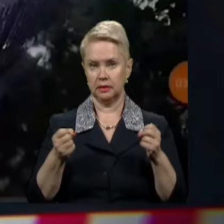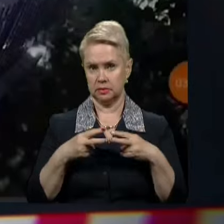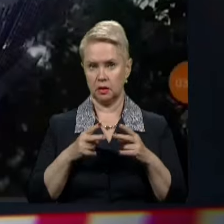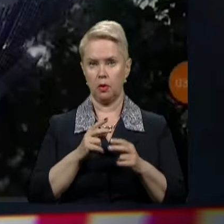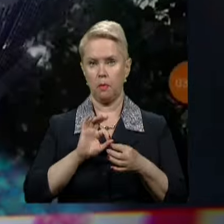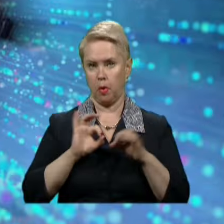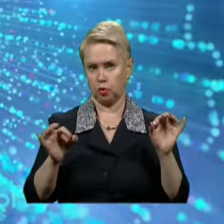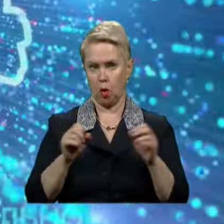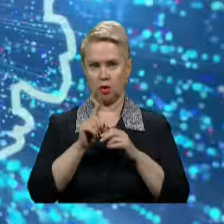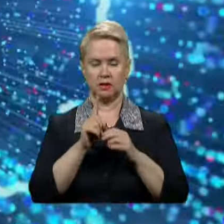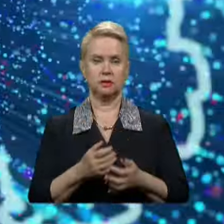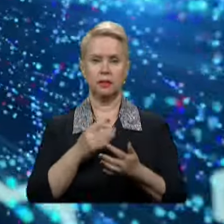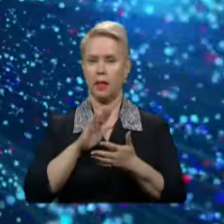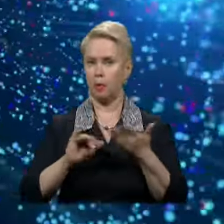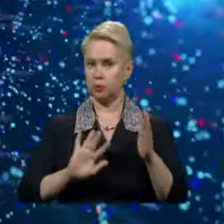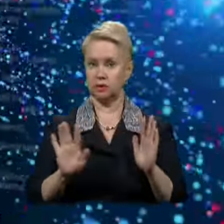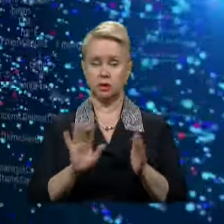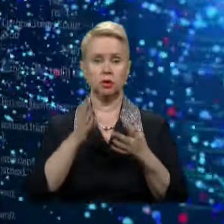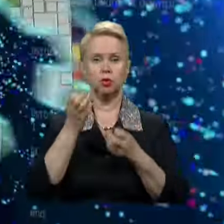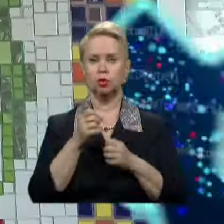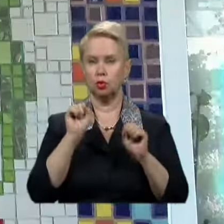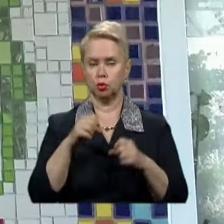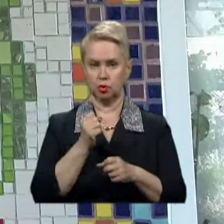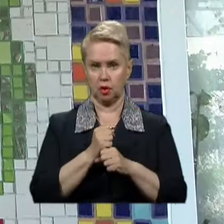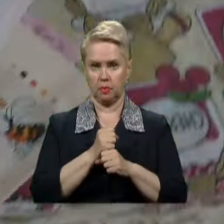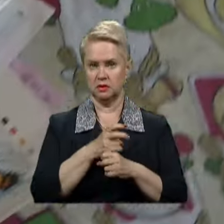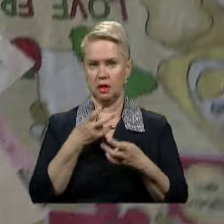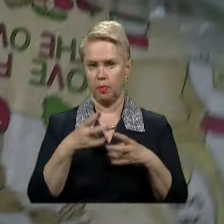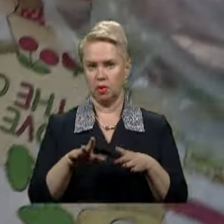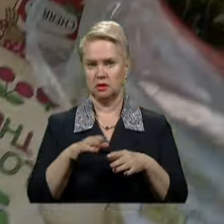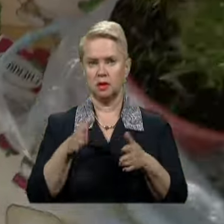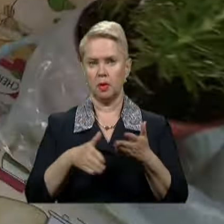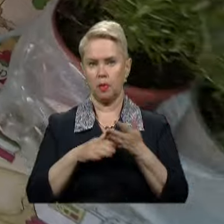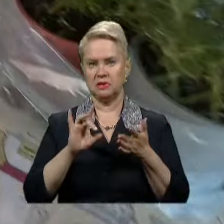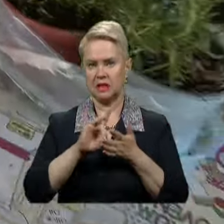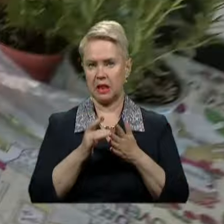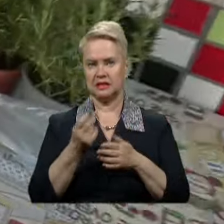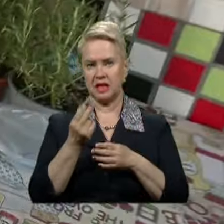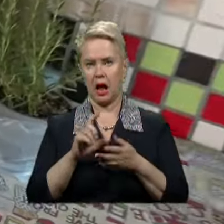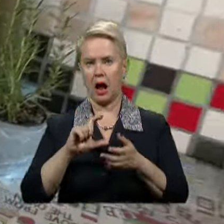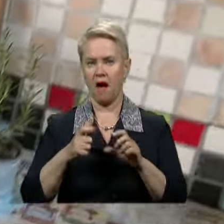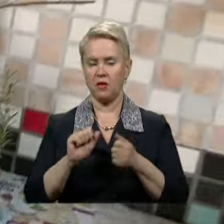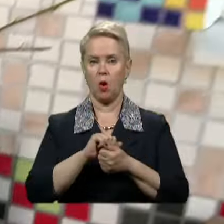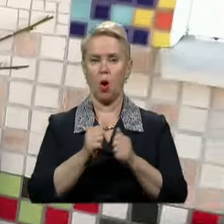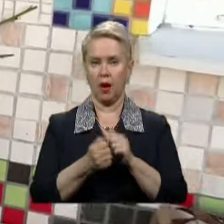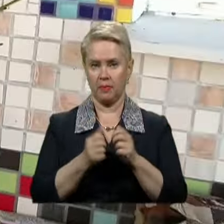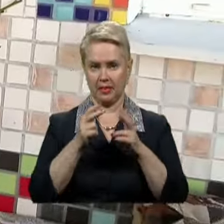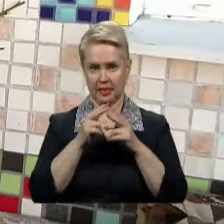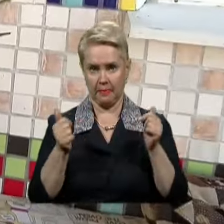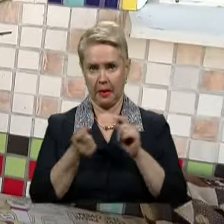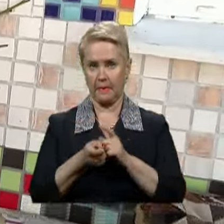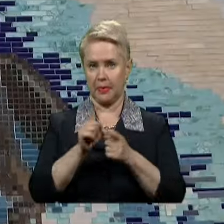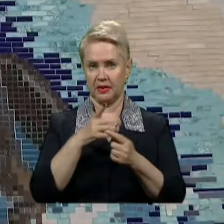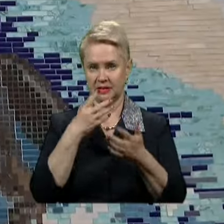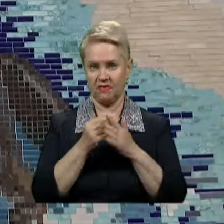від 11-го. Не пропустіть. І що можна зробити з непотребу за допомогою скла, цегли, кахелю та каміння? Дніпрянка